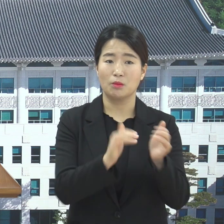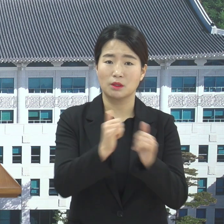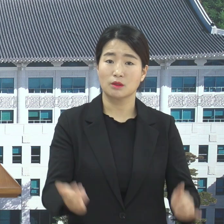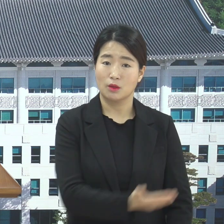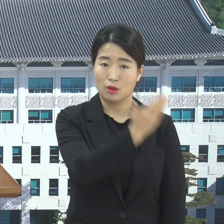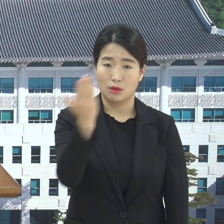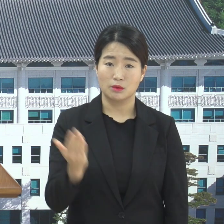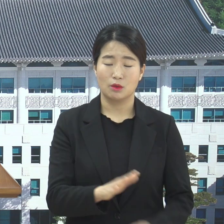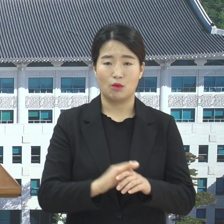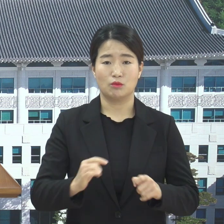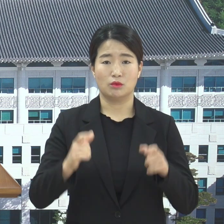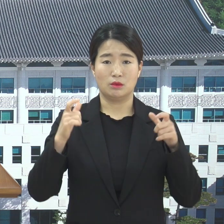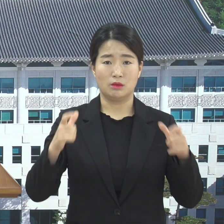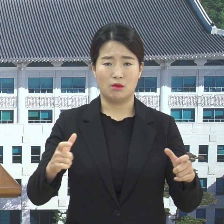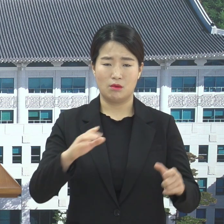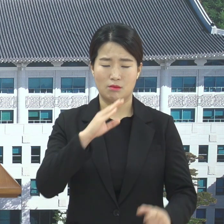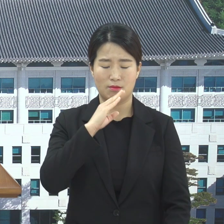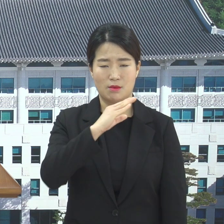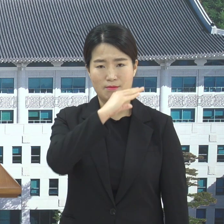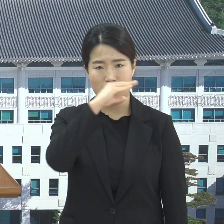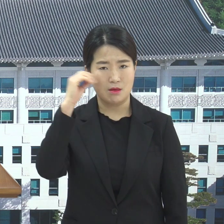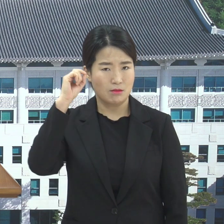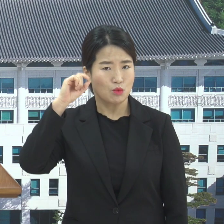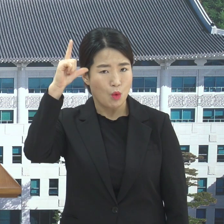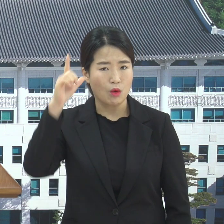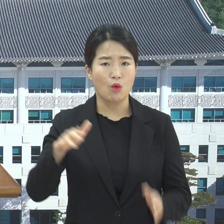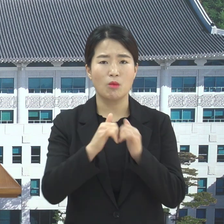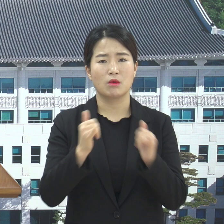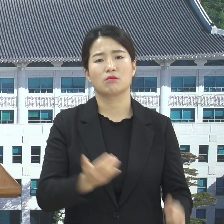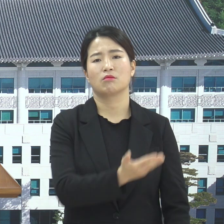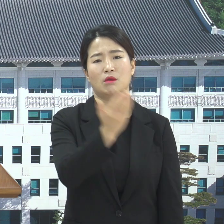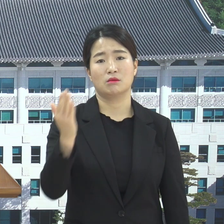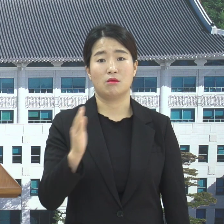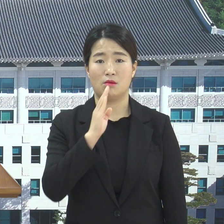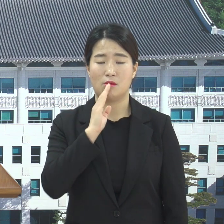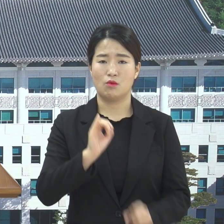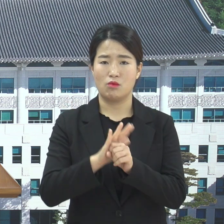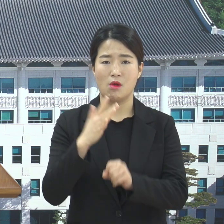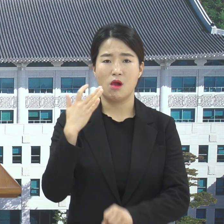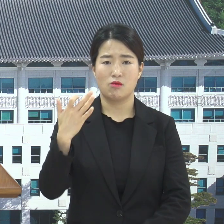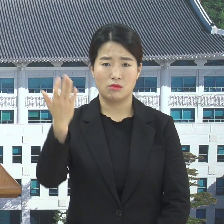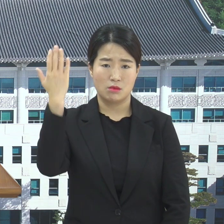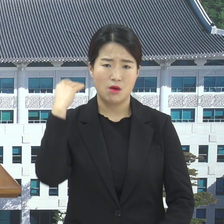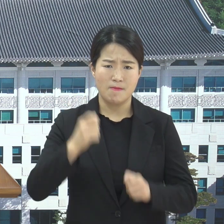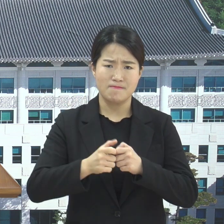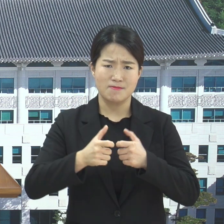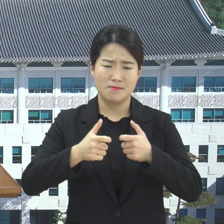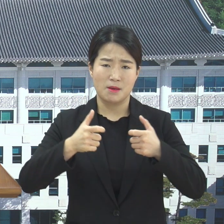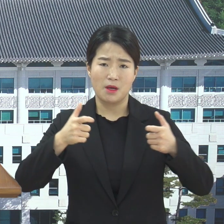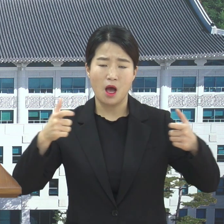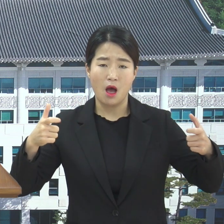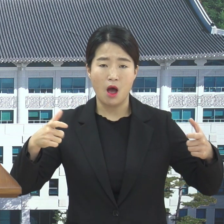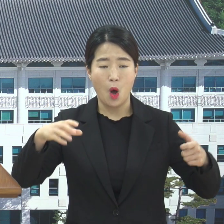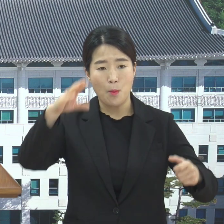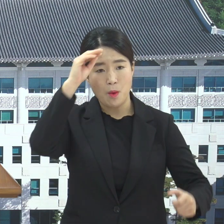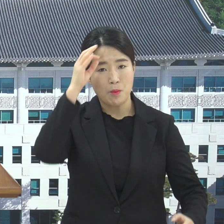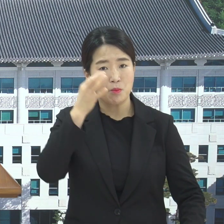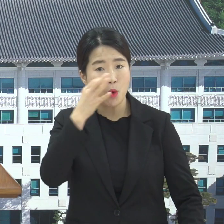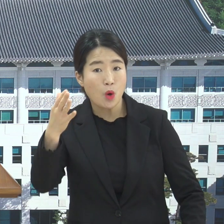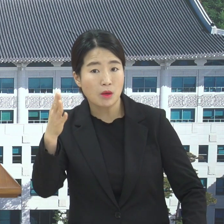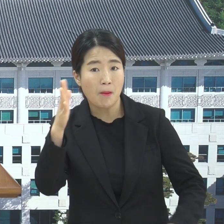우리 경상북도는 성숙한 도민의식으로 코로나19 대유행을 모범적으로 극복해